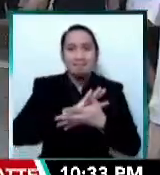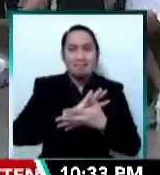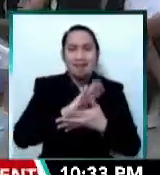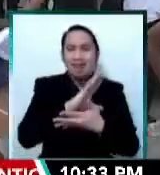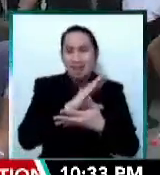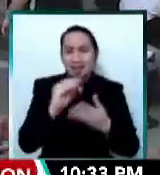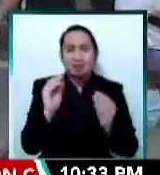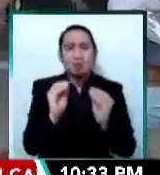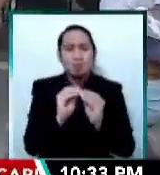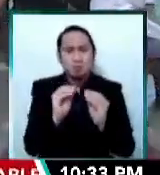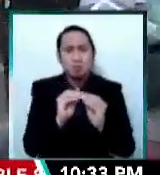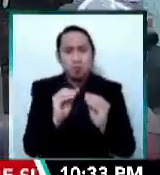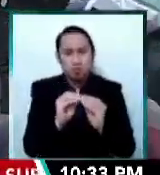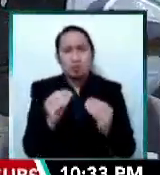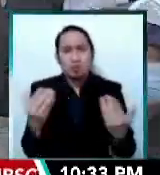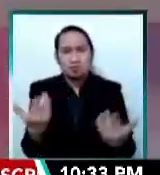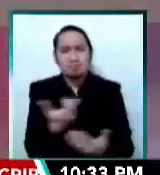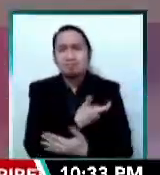ang pagbabakuna.